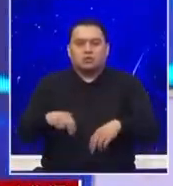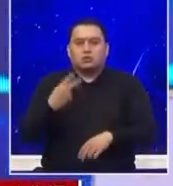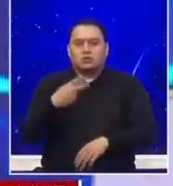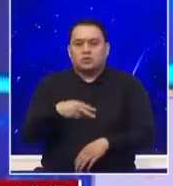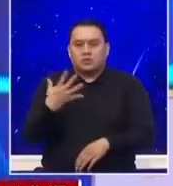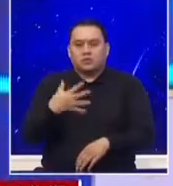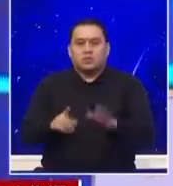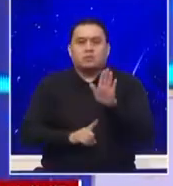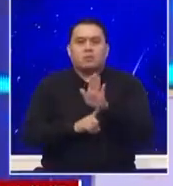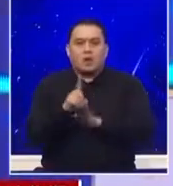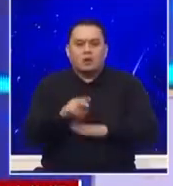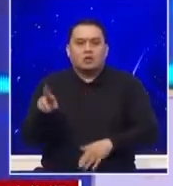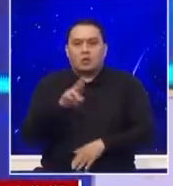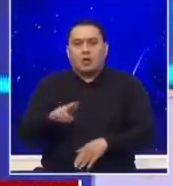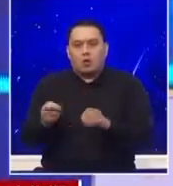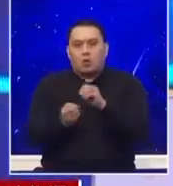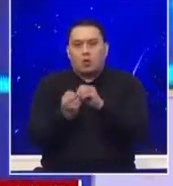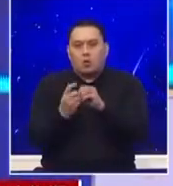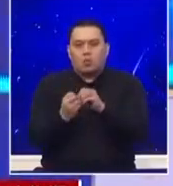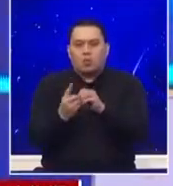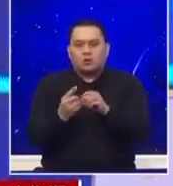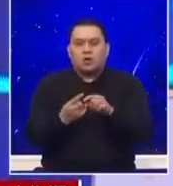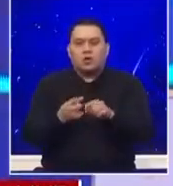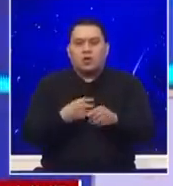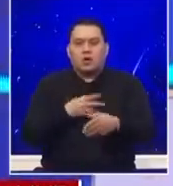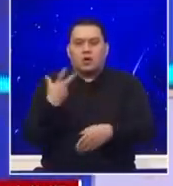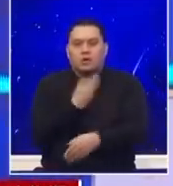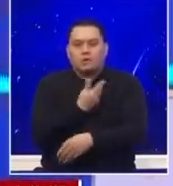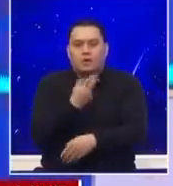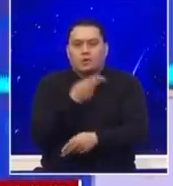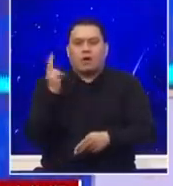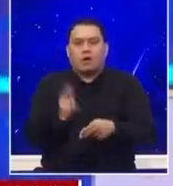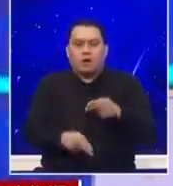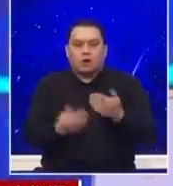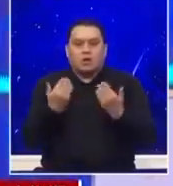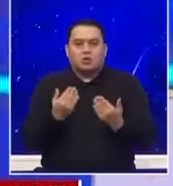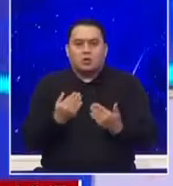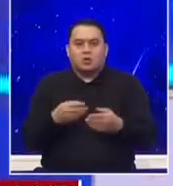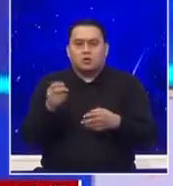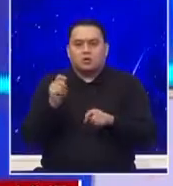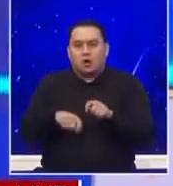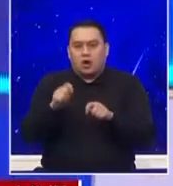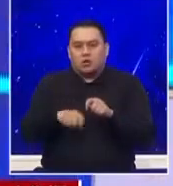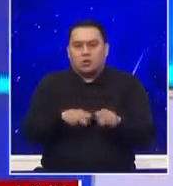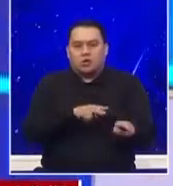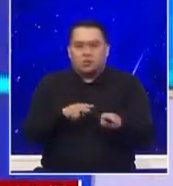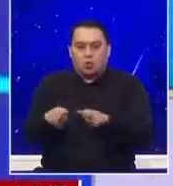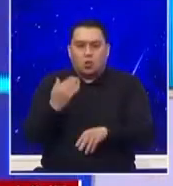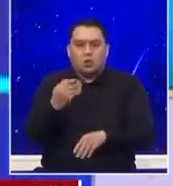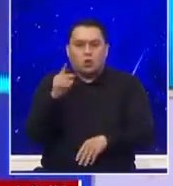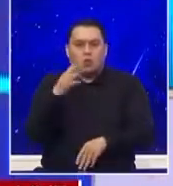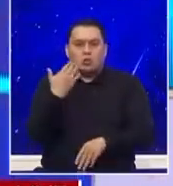25-інде басталды. Ал қаңтардың 11-інде барлық 3000 еріктіге екпе жасау аяқталды. Қазір олар зерттеушілердің бақылауында.